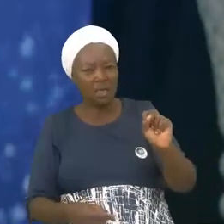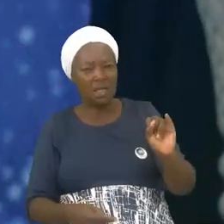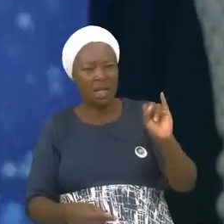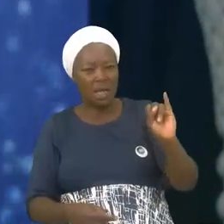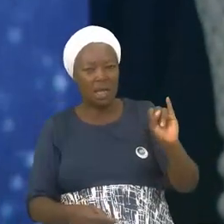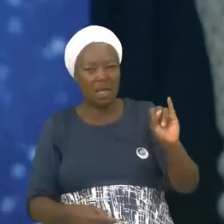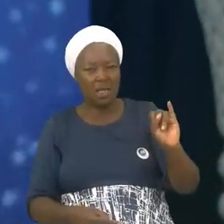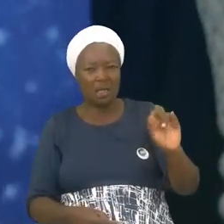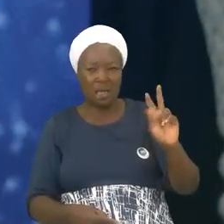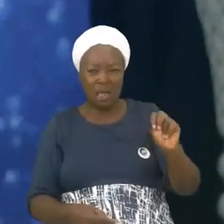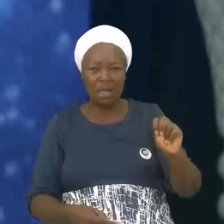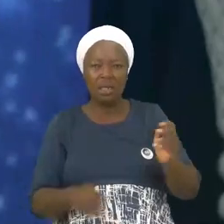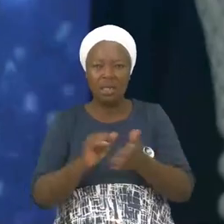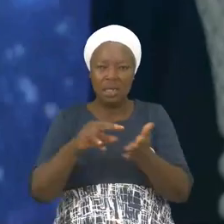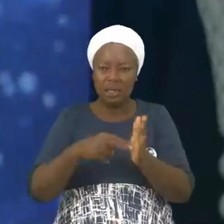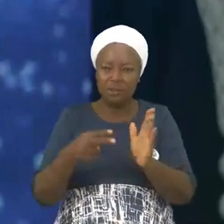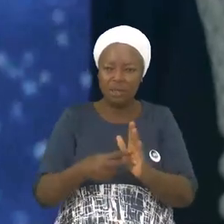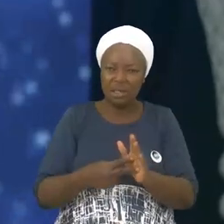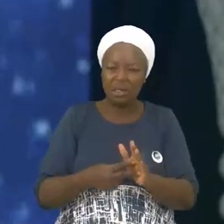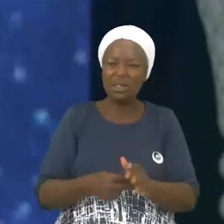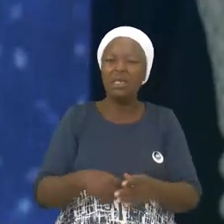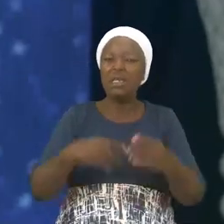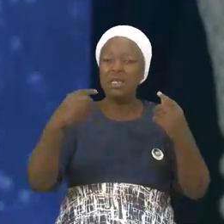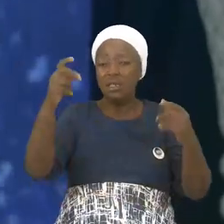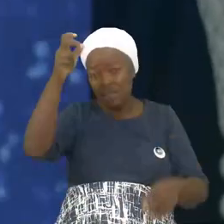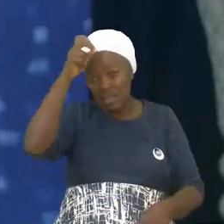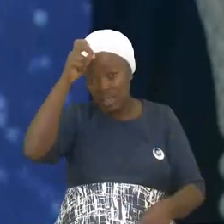péché, en anglais S-I-N,